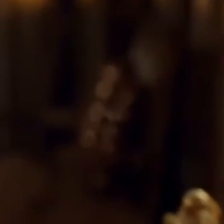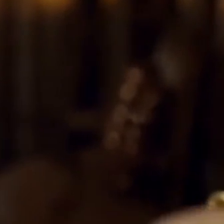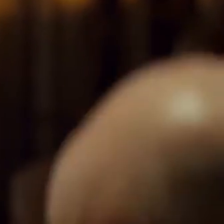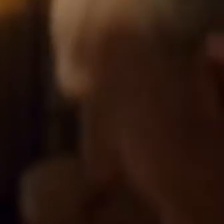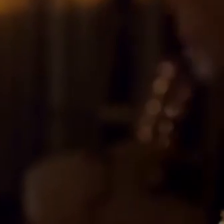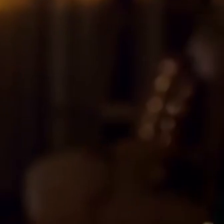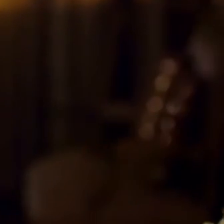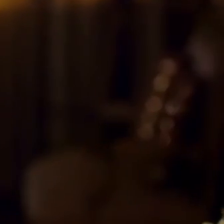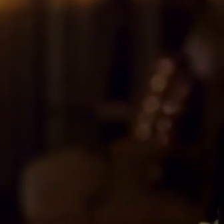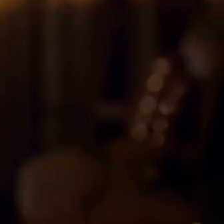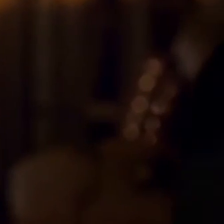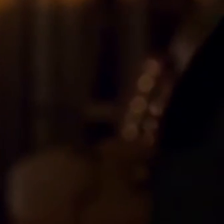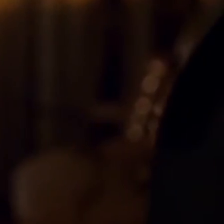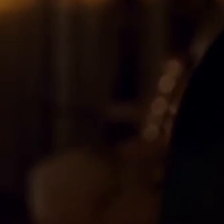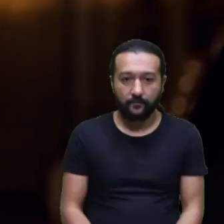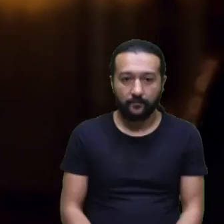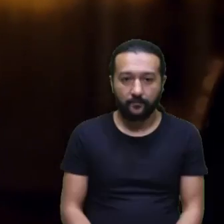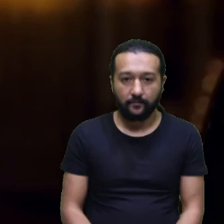yetindi. Kalktılar.